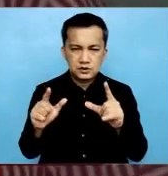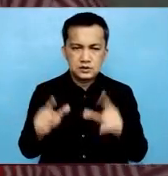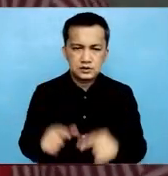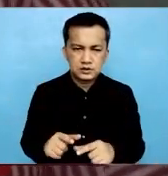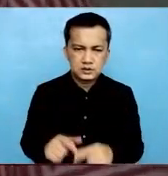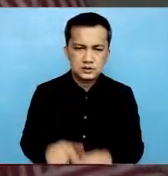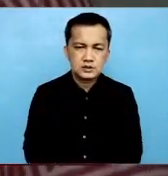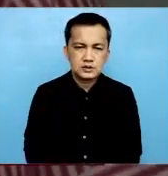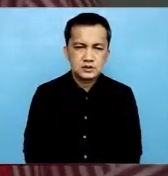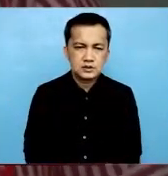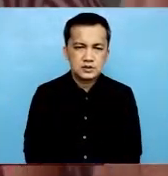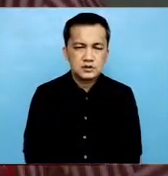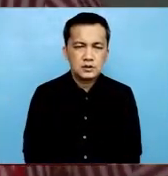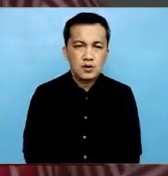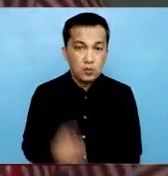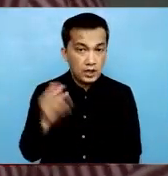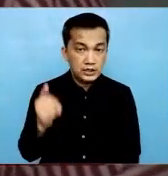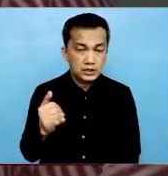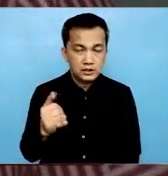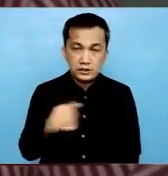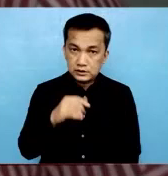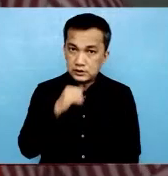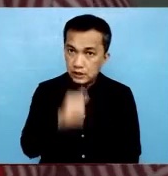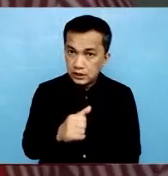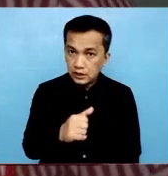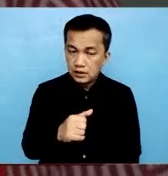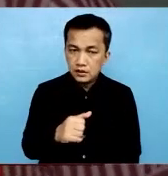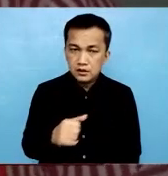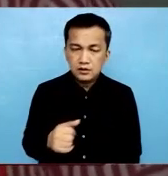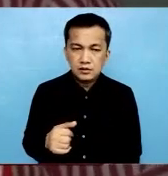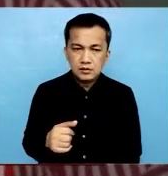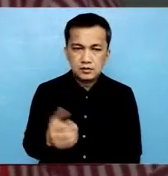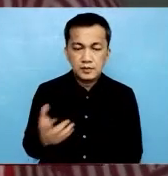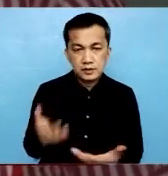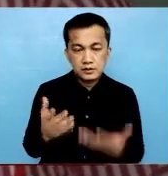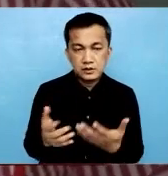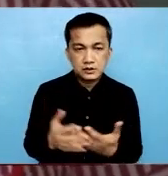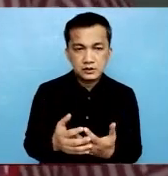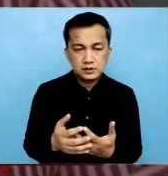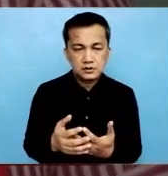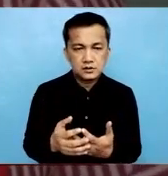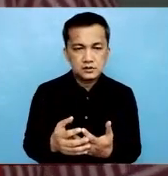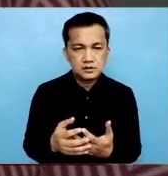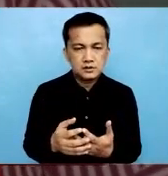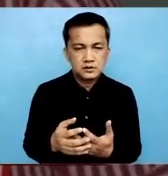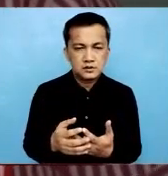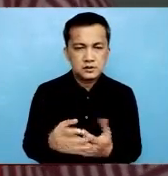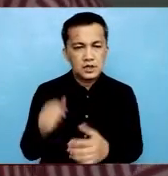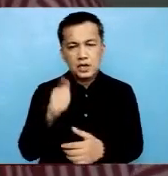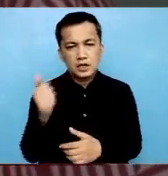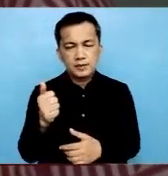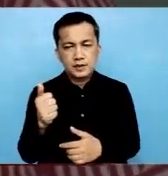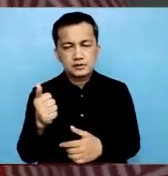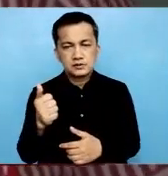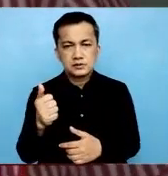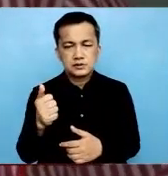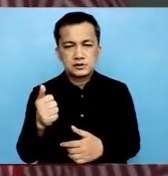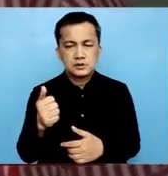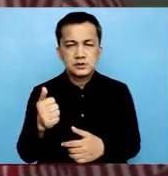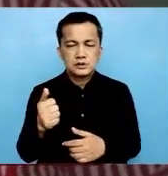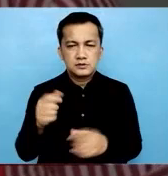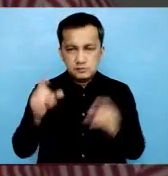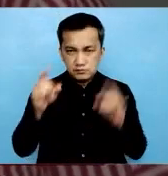consciousness niya. Kasi kapag hindi, may posibilidad na may iba pang complication na mangyayari